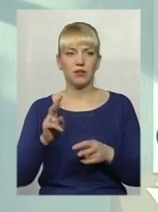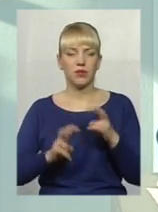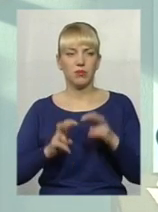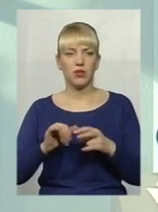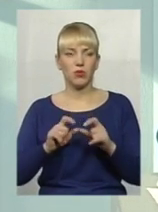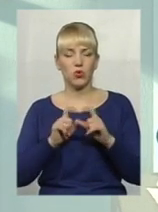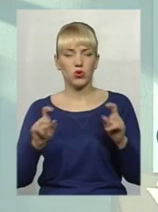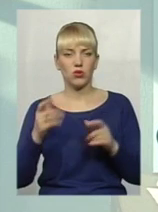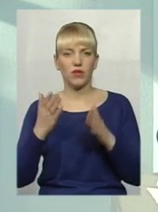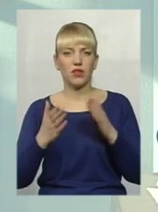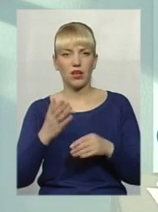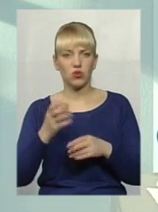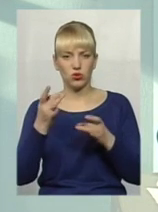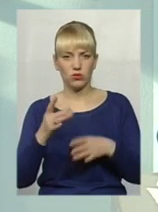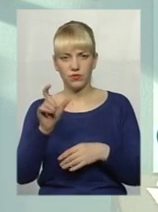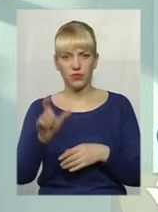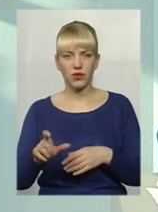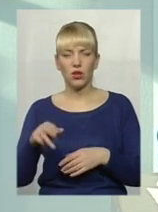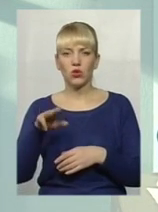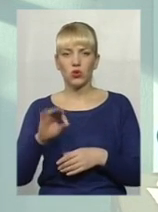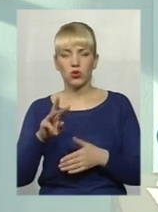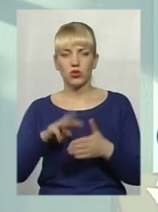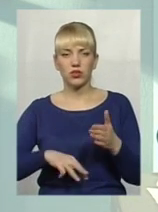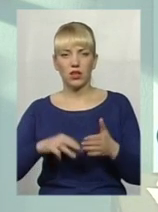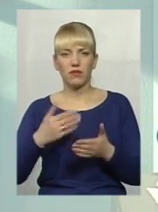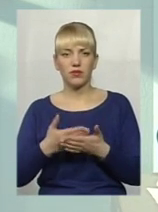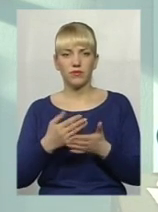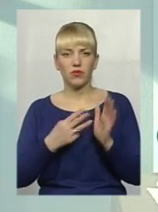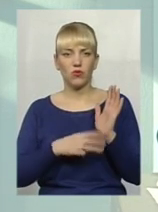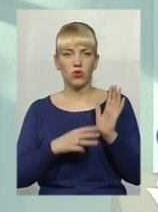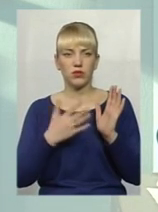і установи. Якщо фізична особа, то штраф у нас йде до